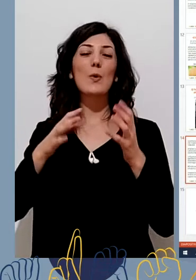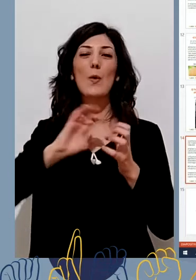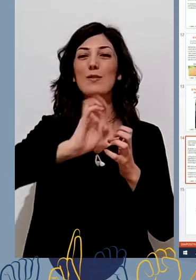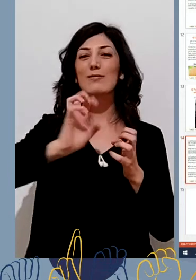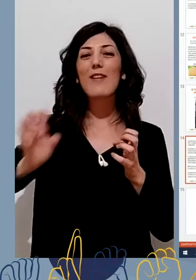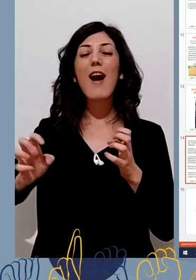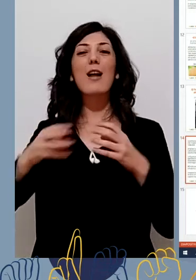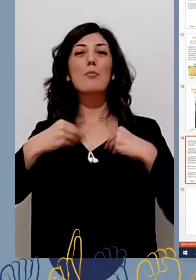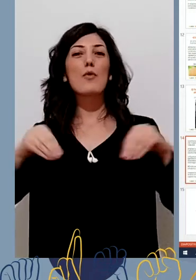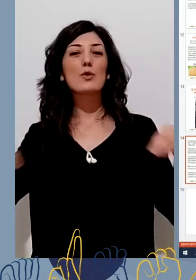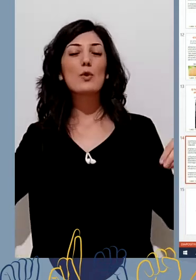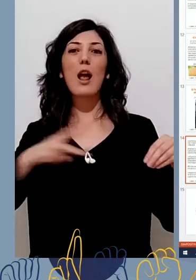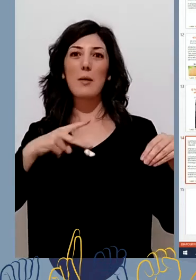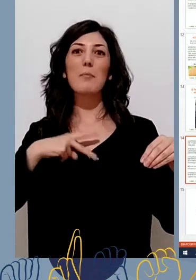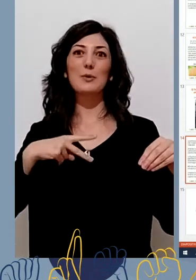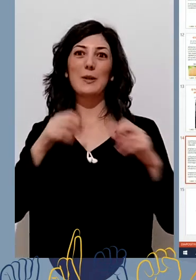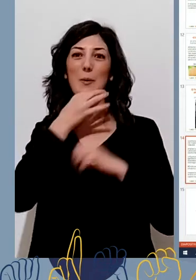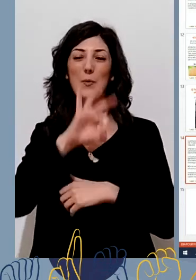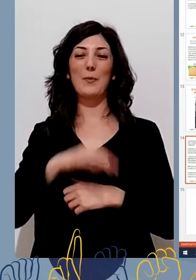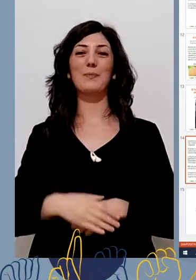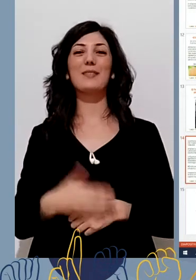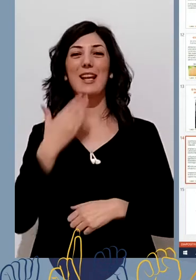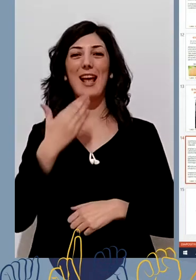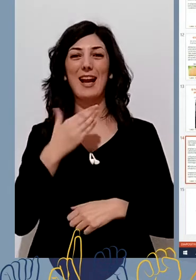professionali. Grazie.